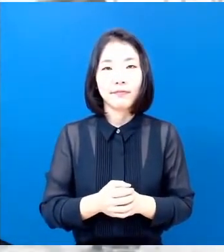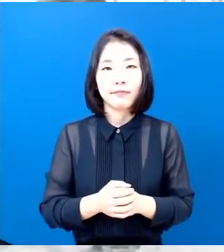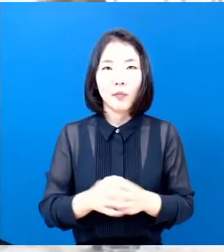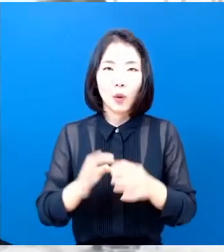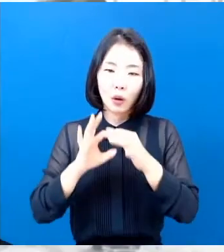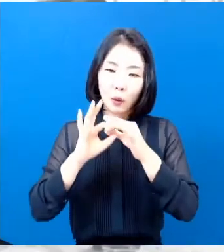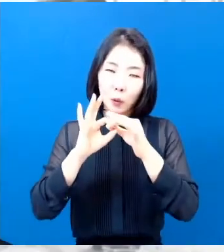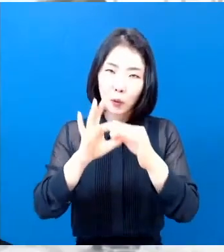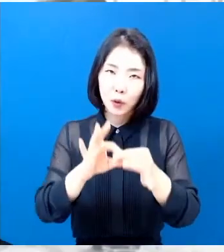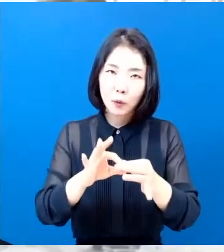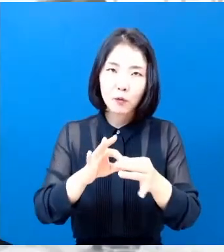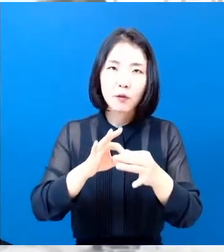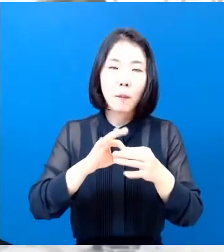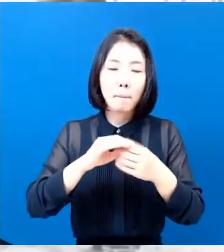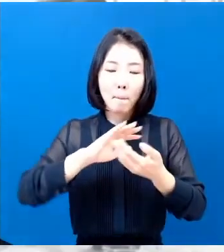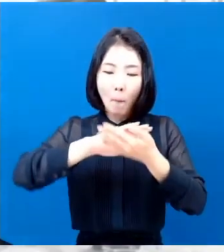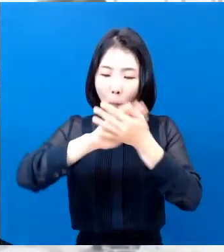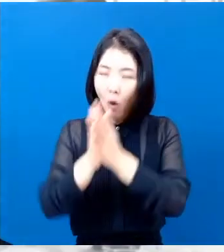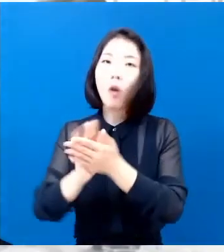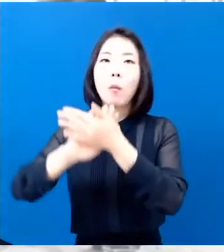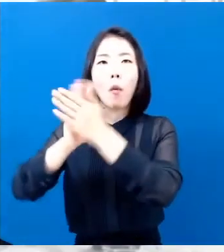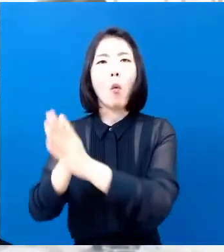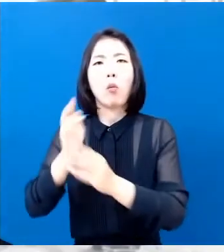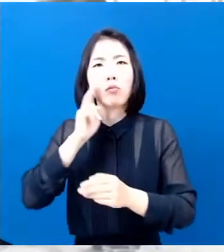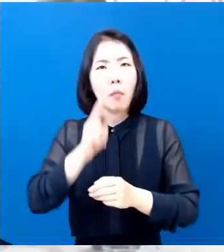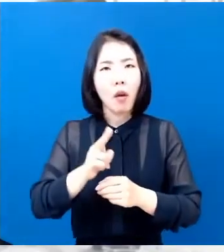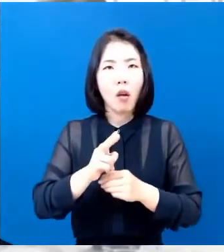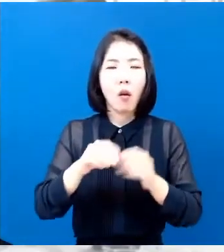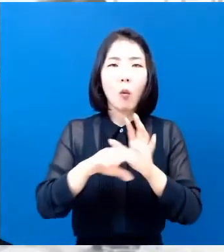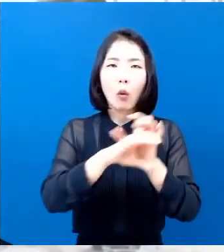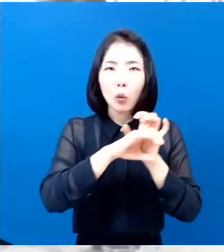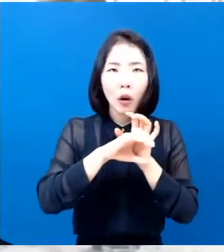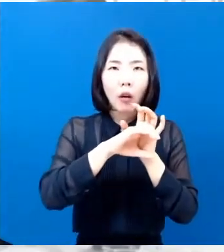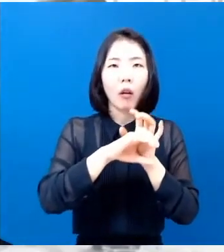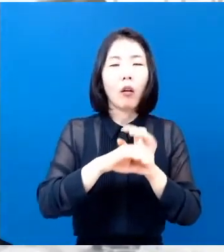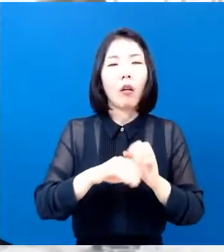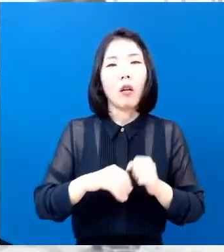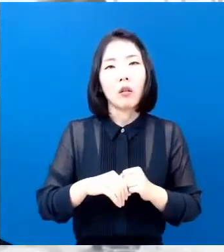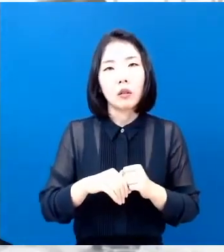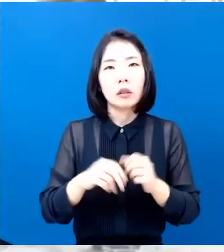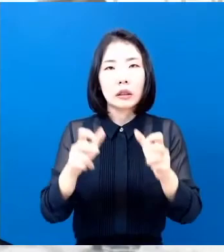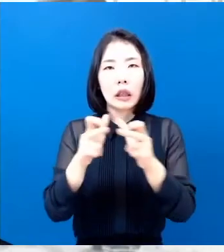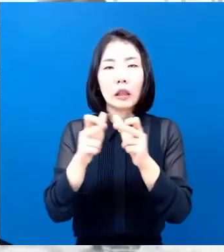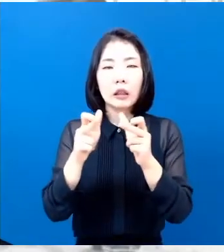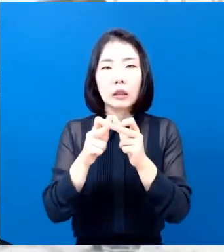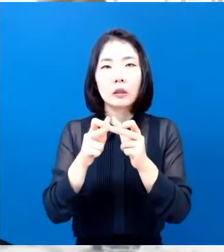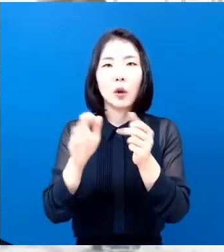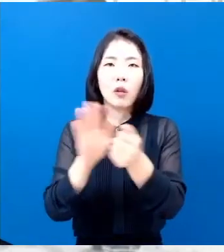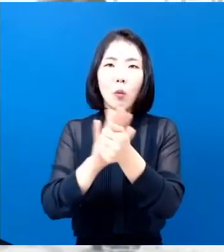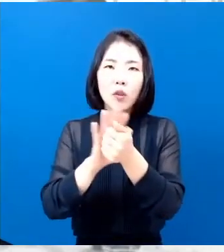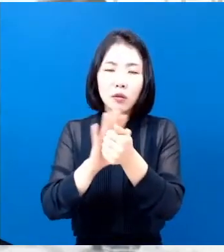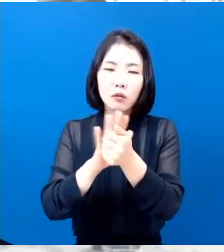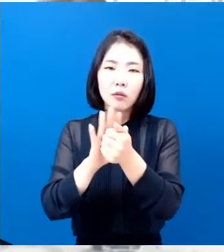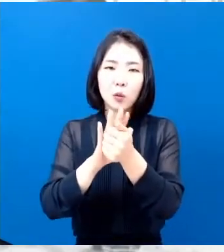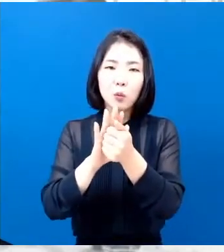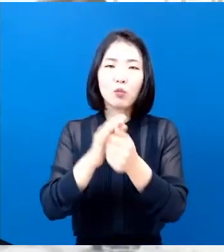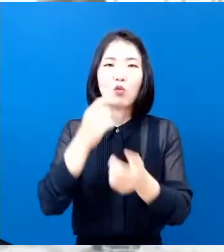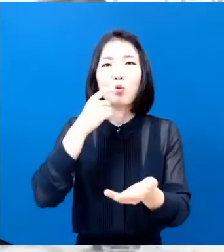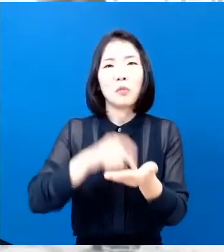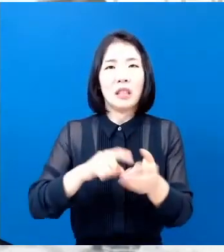계속적으로 국별 하는 코로나 상황 속에서 장애인들의 건강을 위한 서비스를 진행하지는 쉬운 일이 아닐